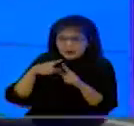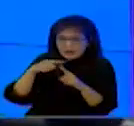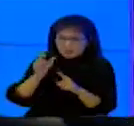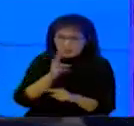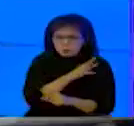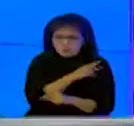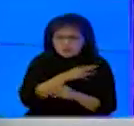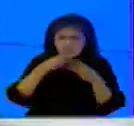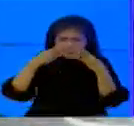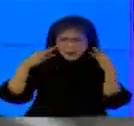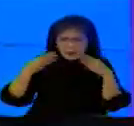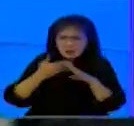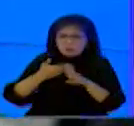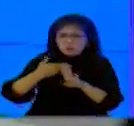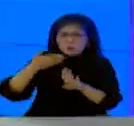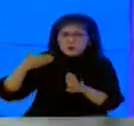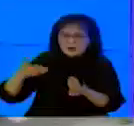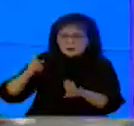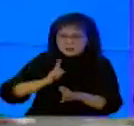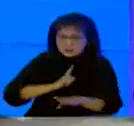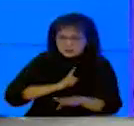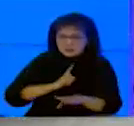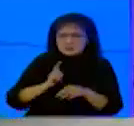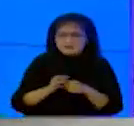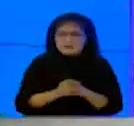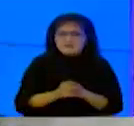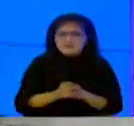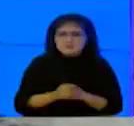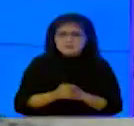diri. Dari Malang, Jawa Timur, Denny Irwansyah, iNews, melaporkan.